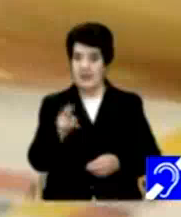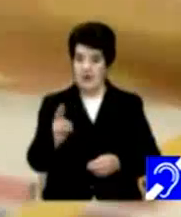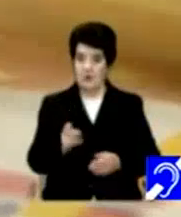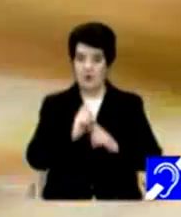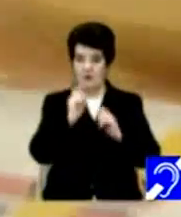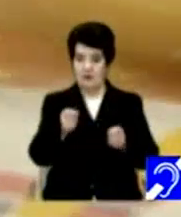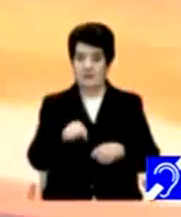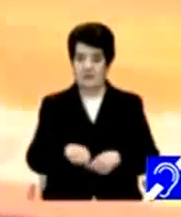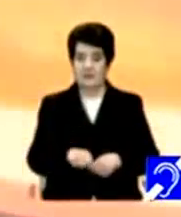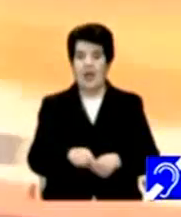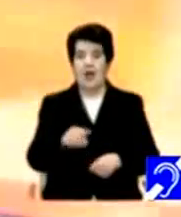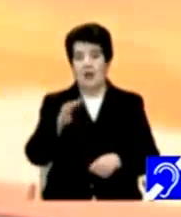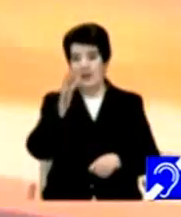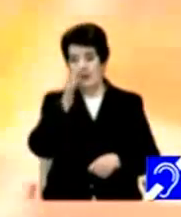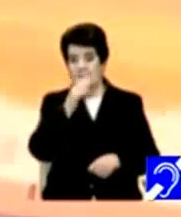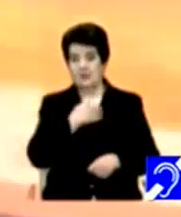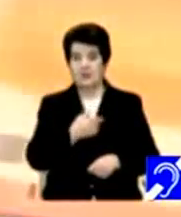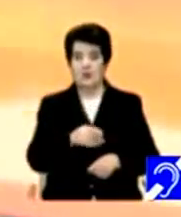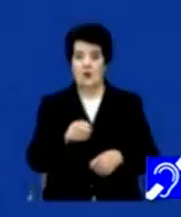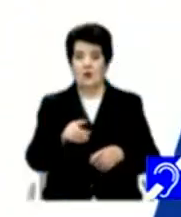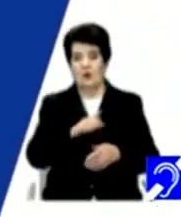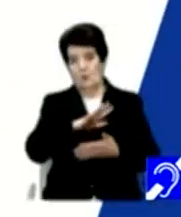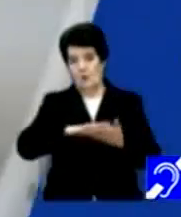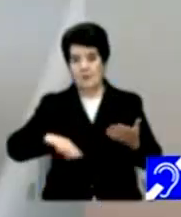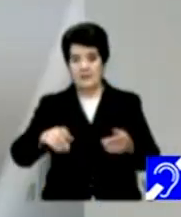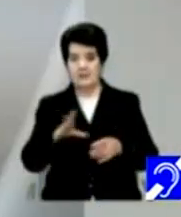Chișinău urmează să decide cum vor fi investiți.